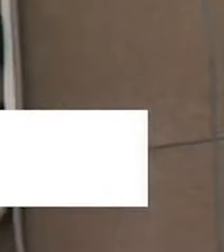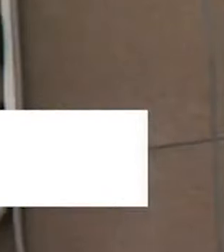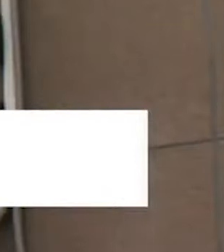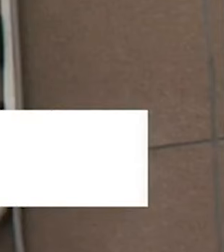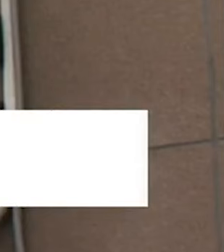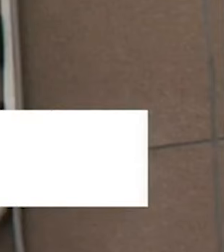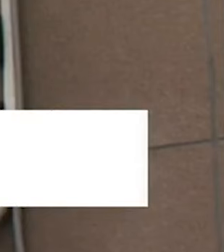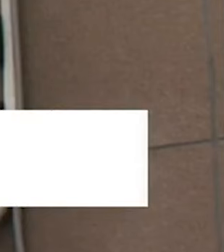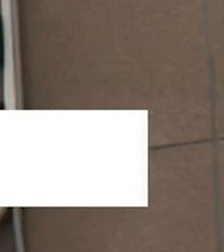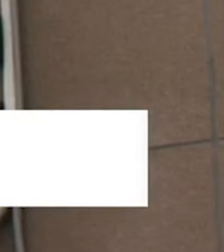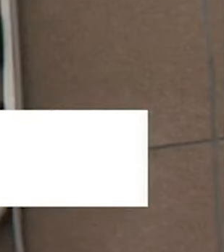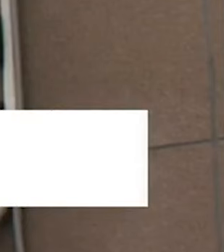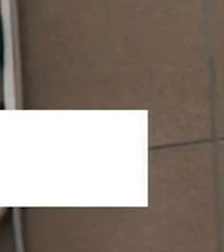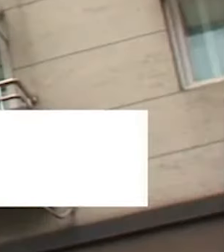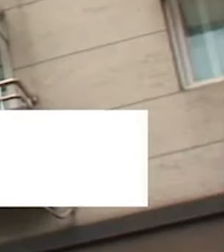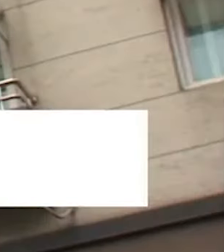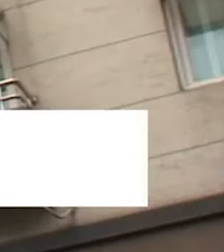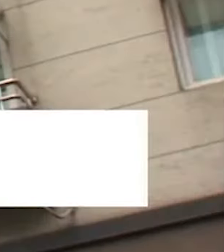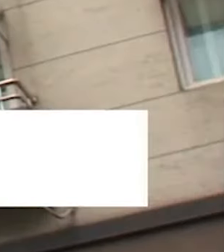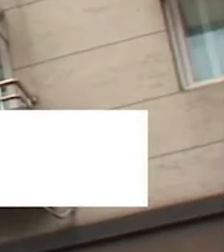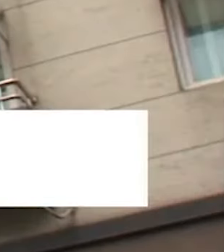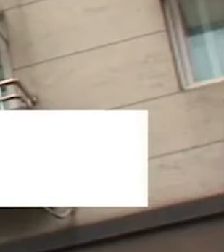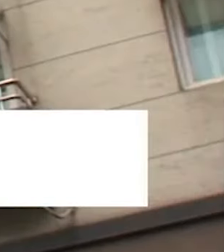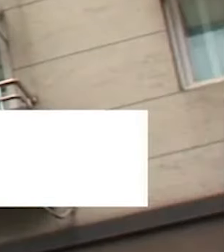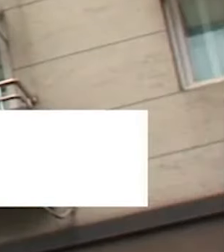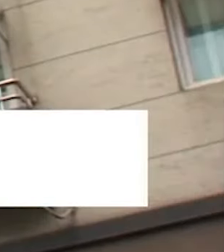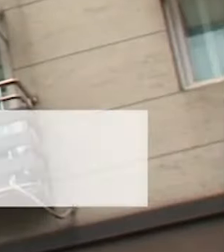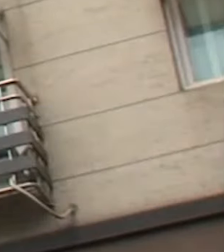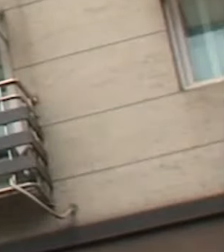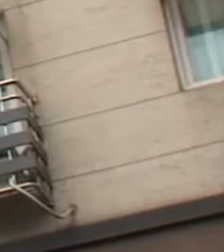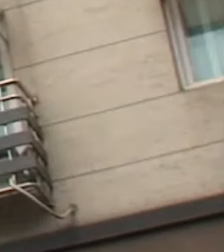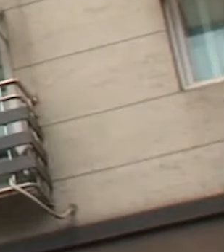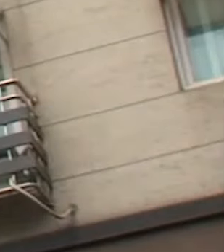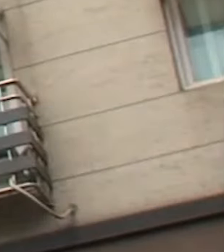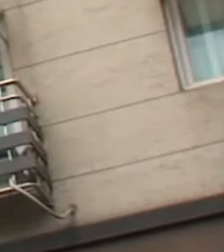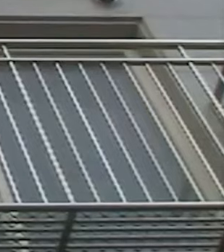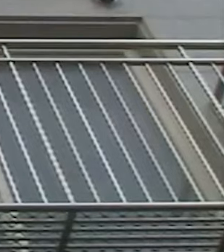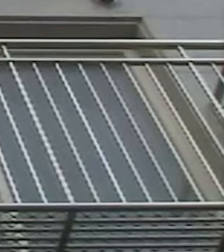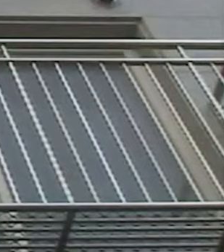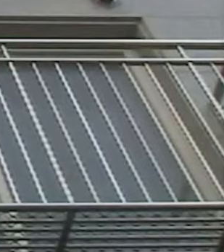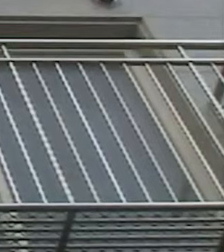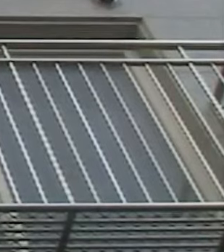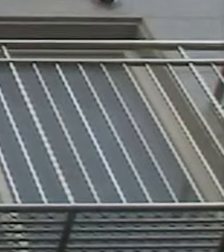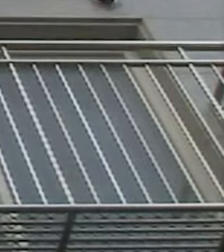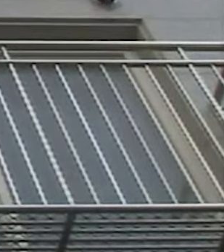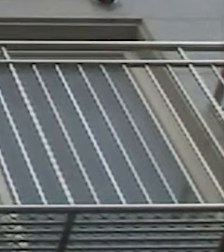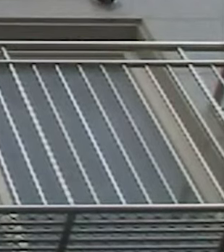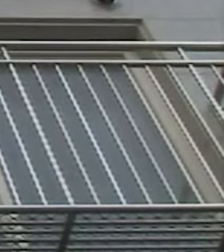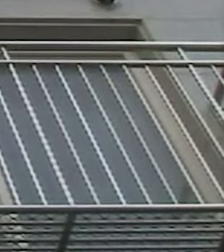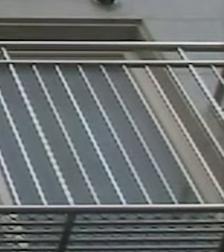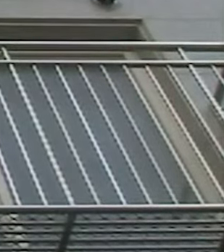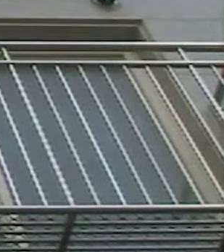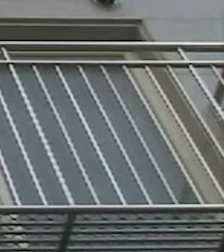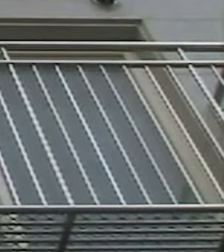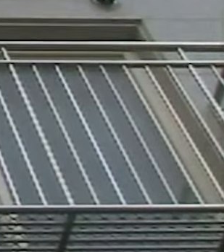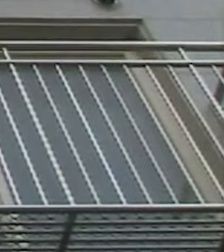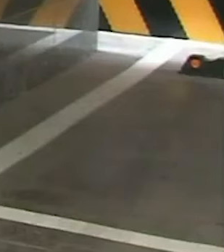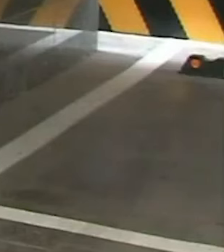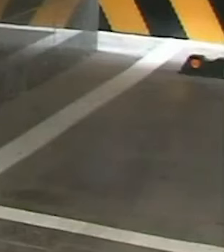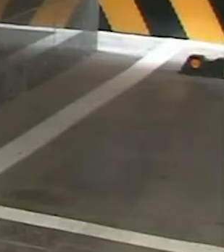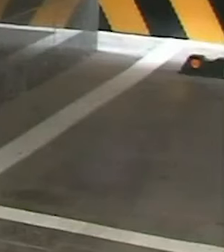12,783건으로 2021년 5월 이후 가장 많았습니다. 아파트 가격 급등에 따른 풍선 효과로 지난해